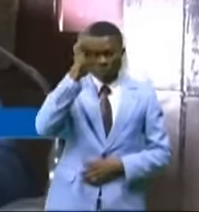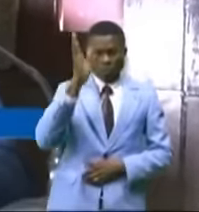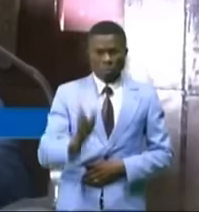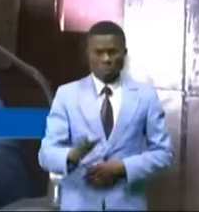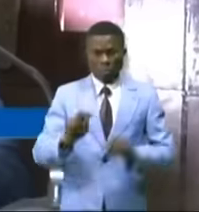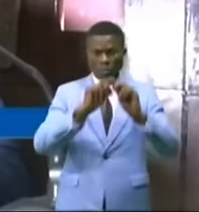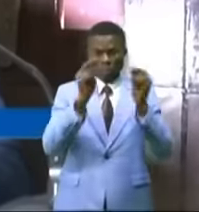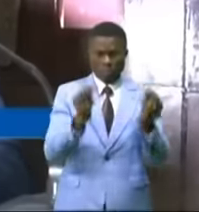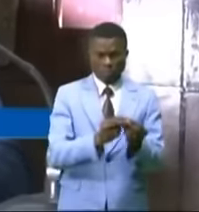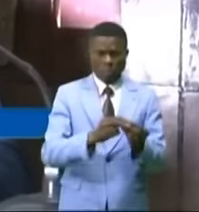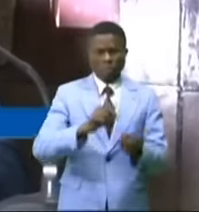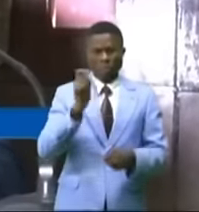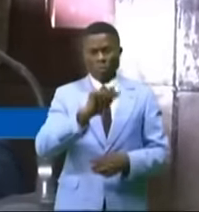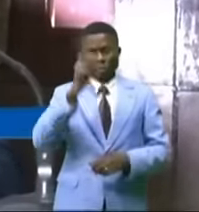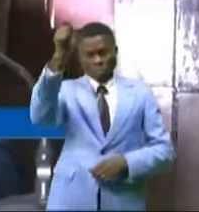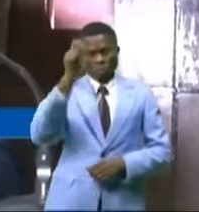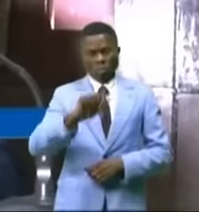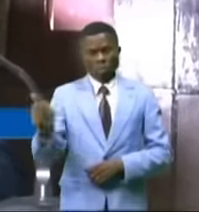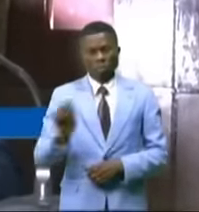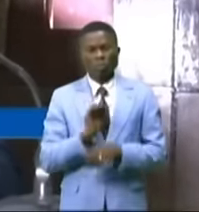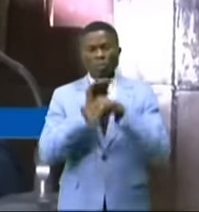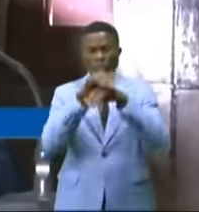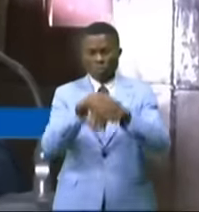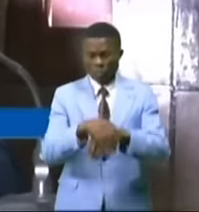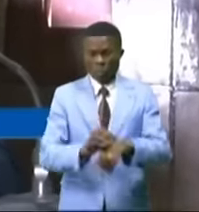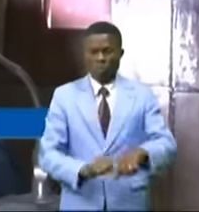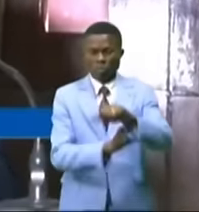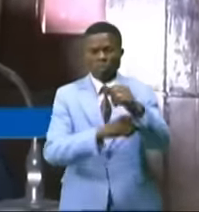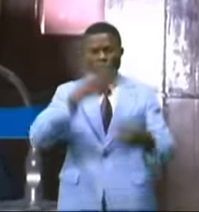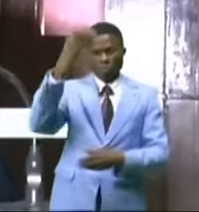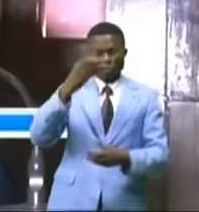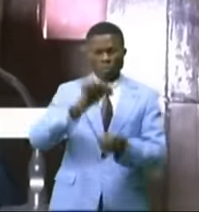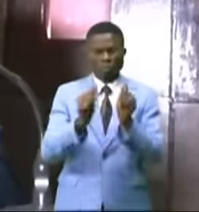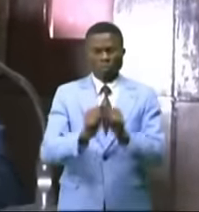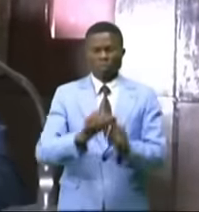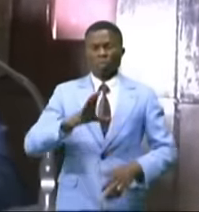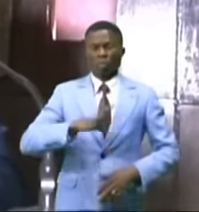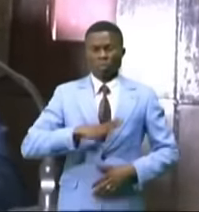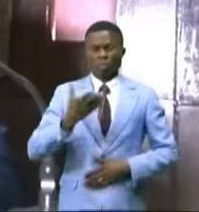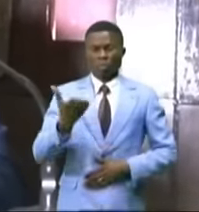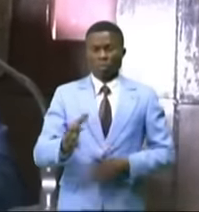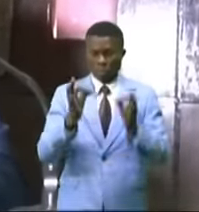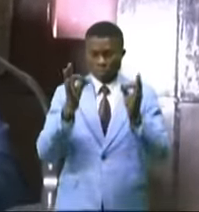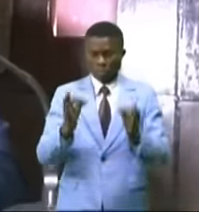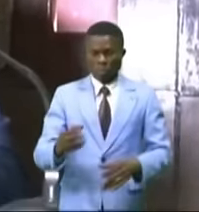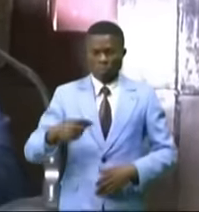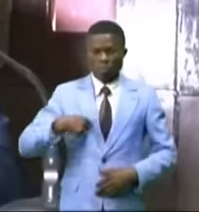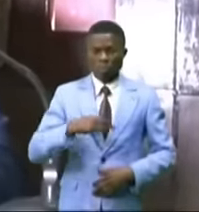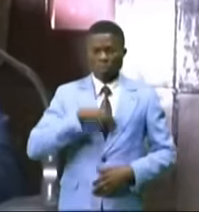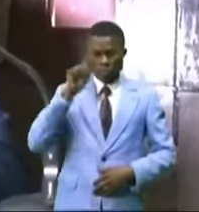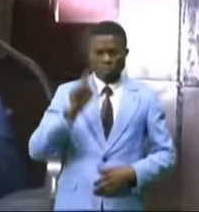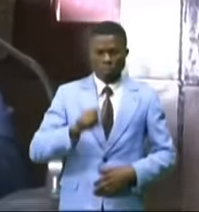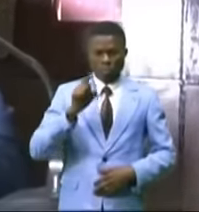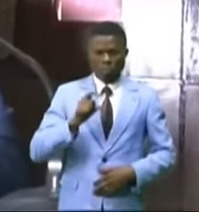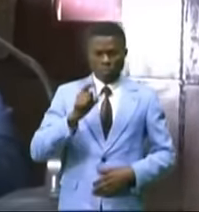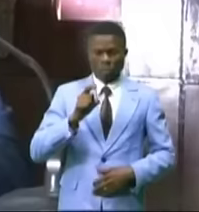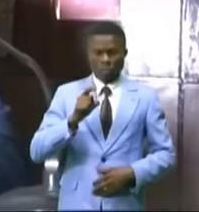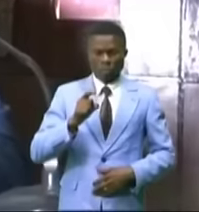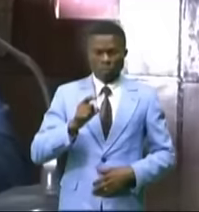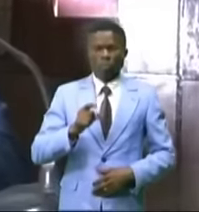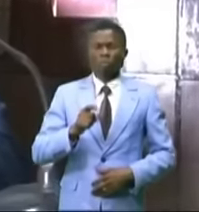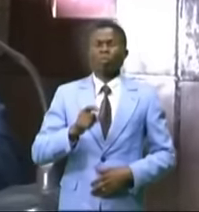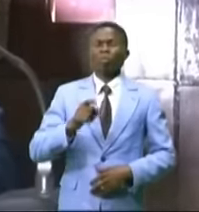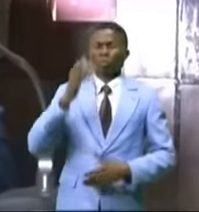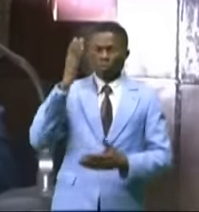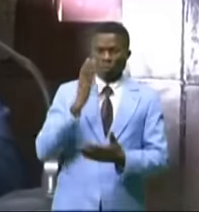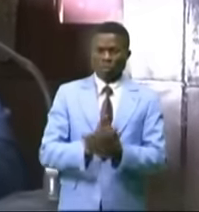armés contribuent également à cette situation précaire, mais nous devons dissocier clairement